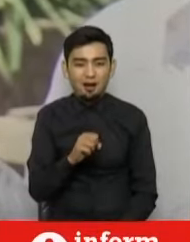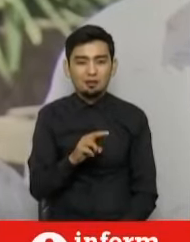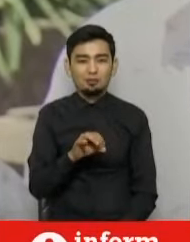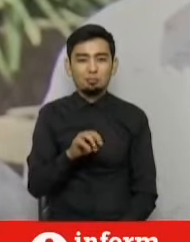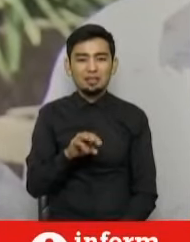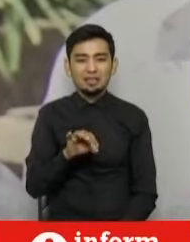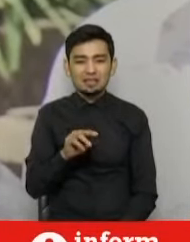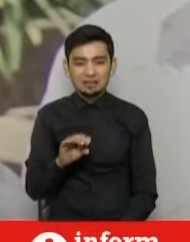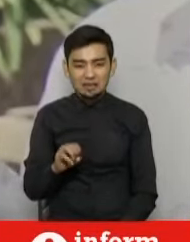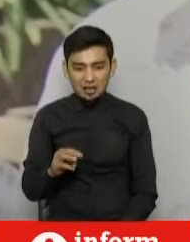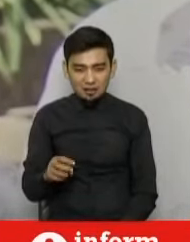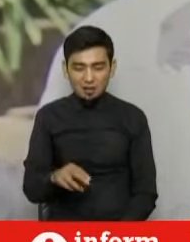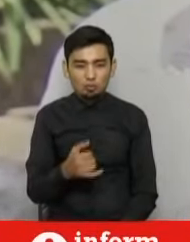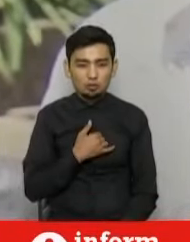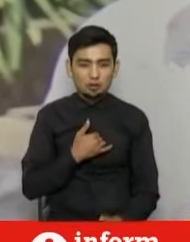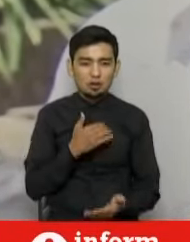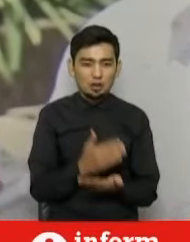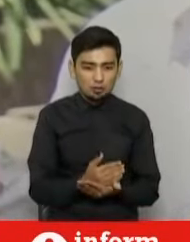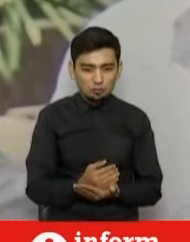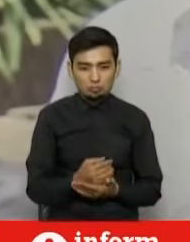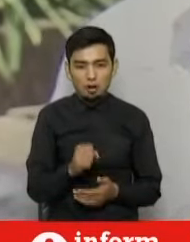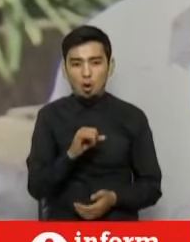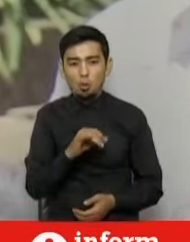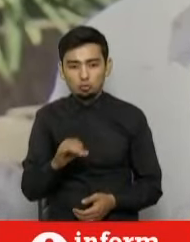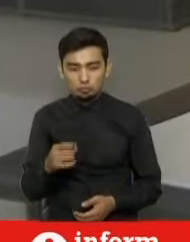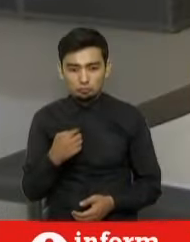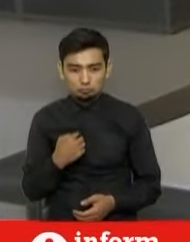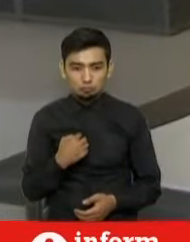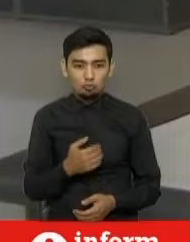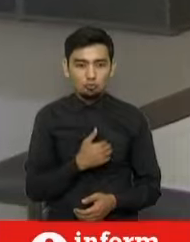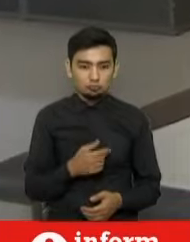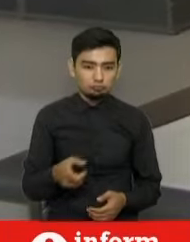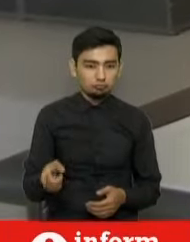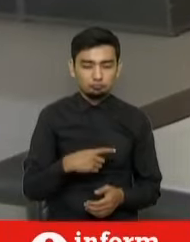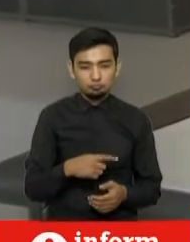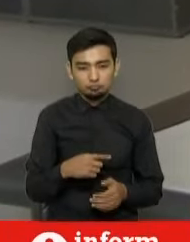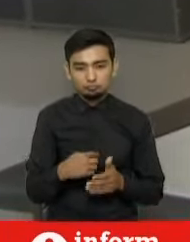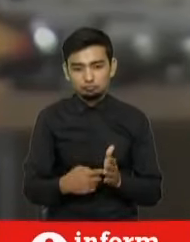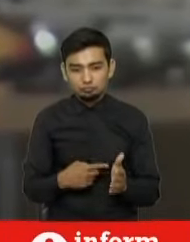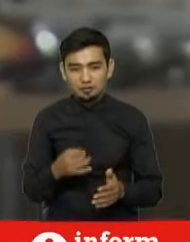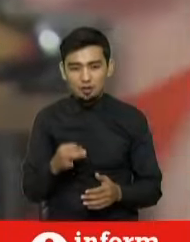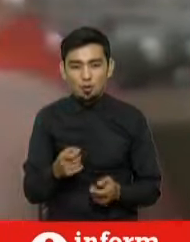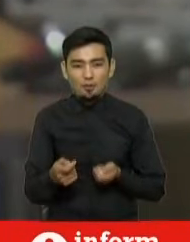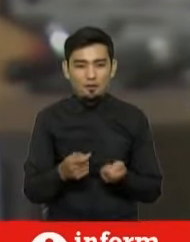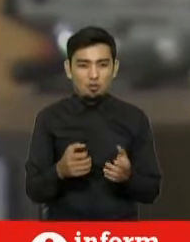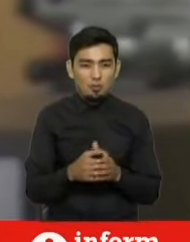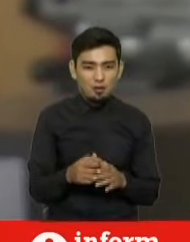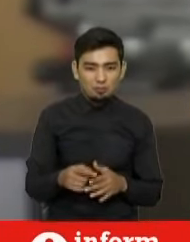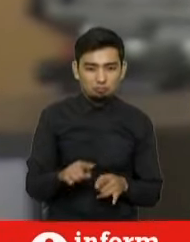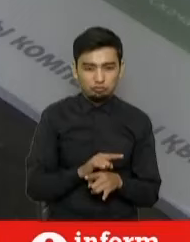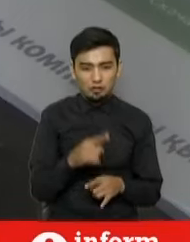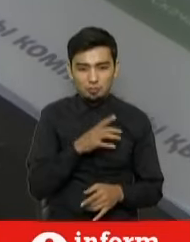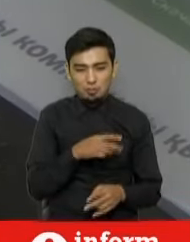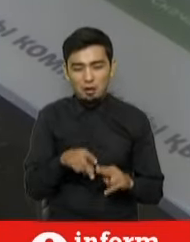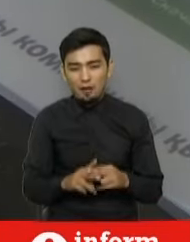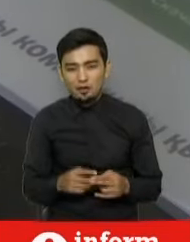нам сказала, у нас есть аудиоподтверждение, что она хочет поставить в стойло, понимаете? Все обвинения в свой адрес в управляющей компании отвергает. Недовольны лишь часть